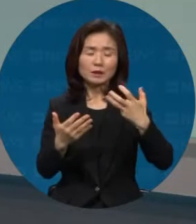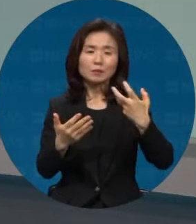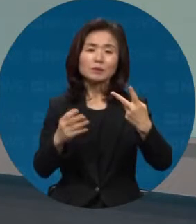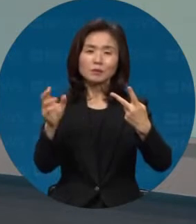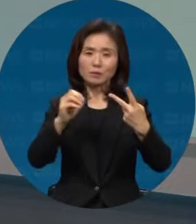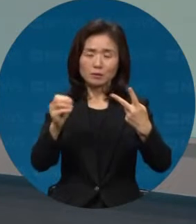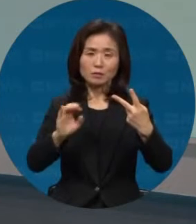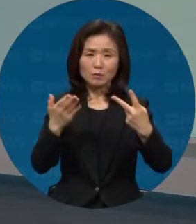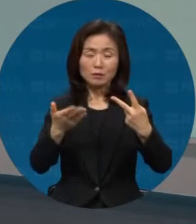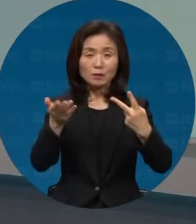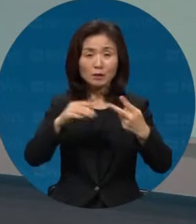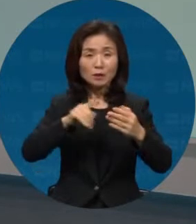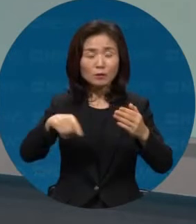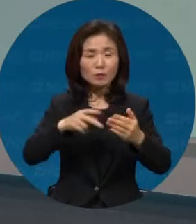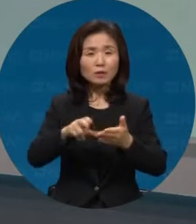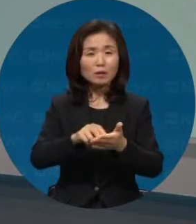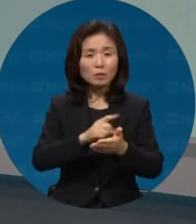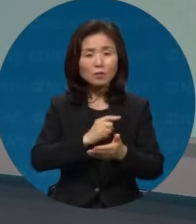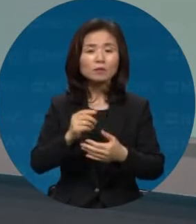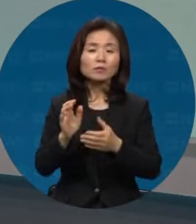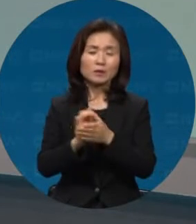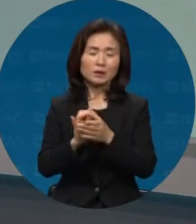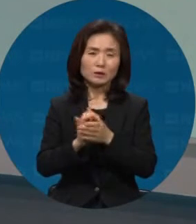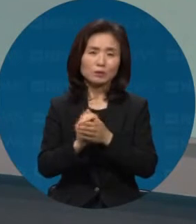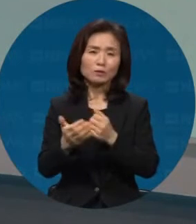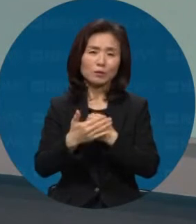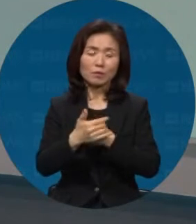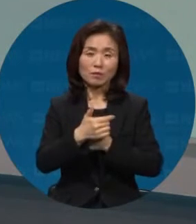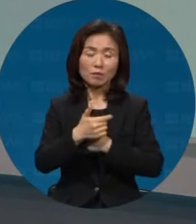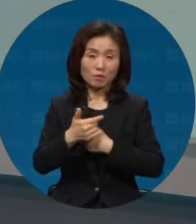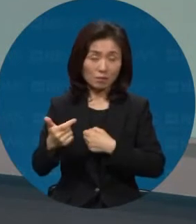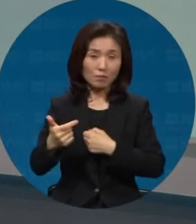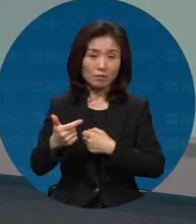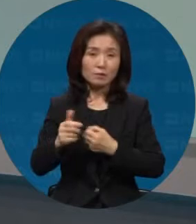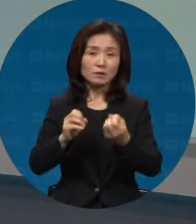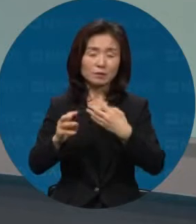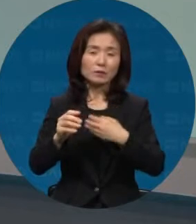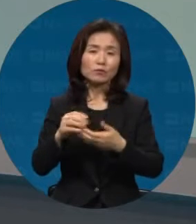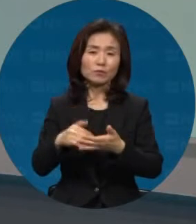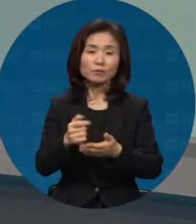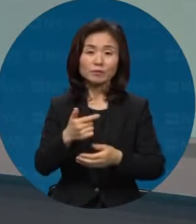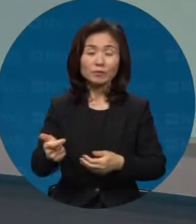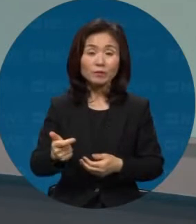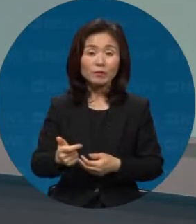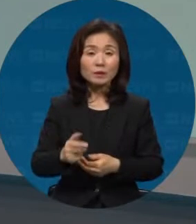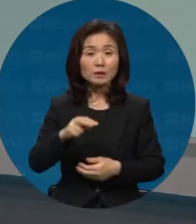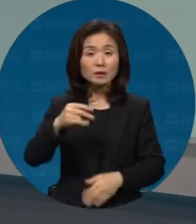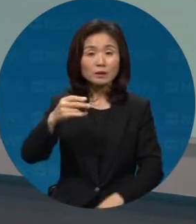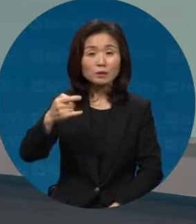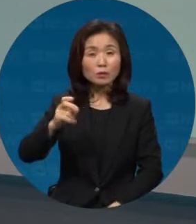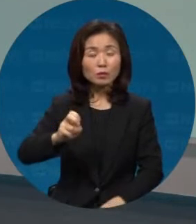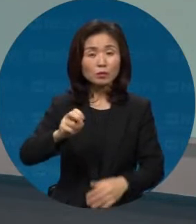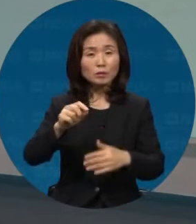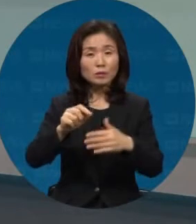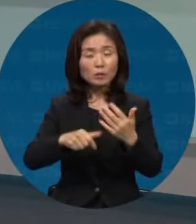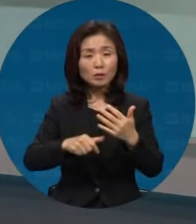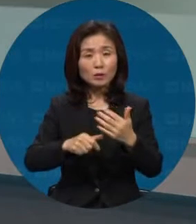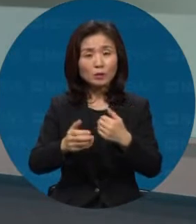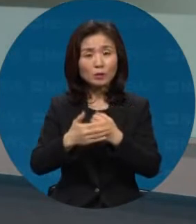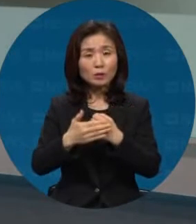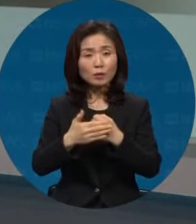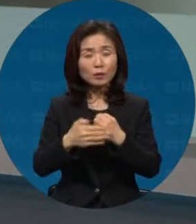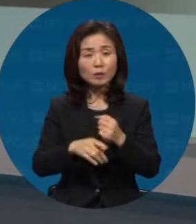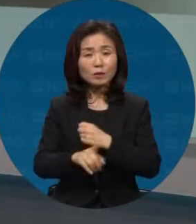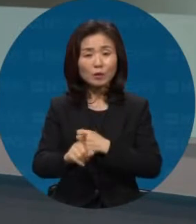프렌즈 가 도움이 됐다고 답한 사람들이 가장 많았습니다 저희 시트콤이 어떻게 그렇게 도움이 되는 걸까요